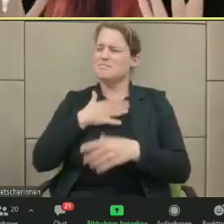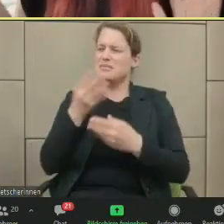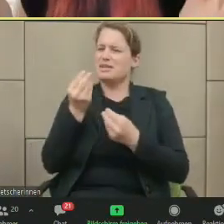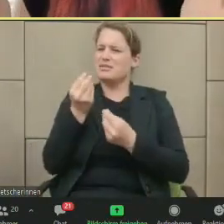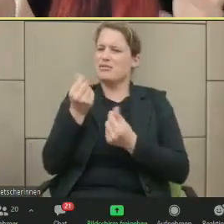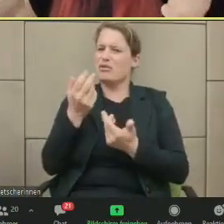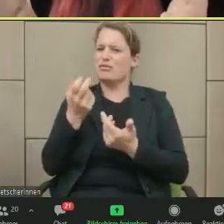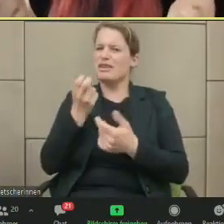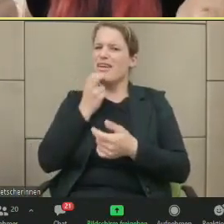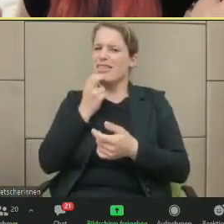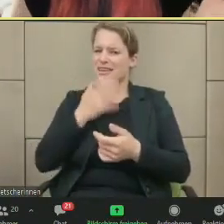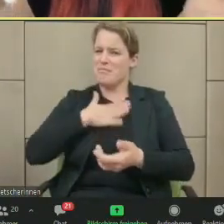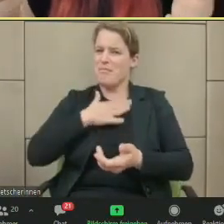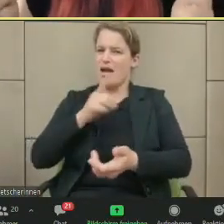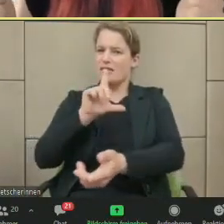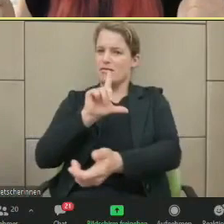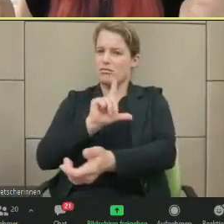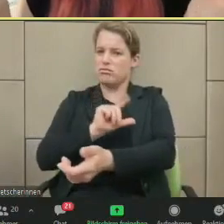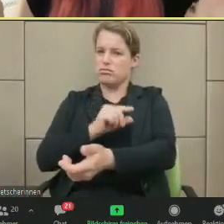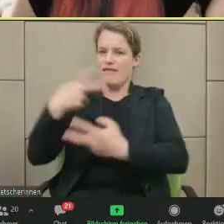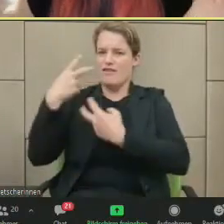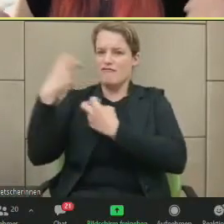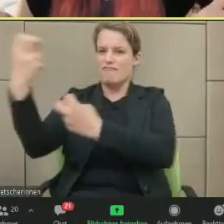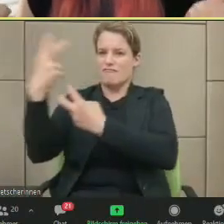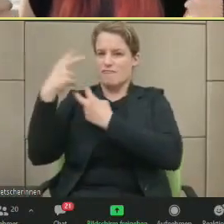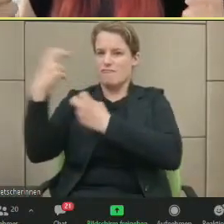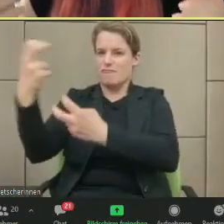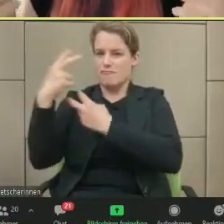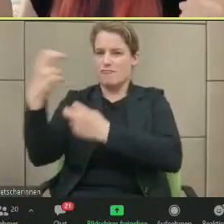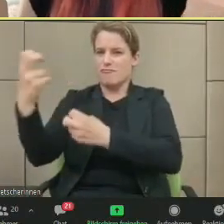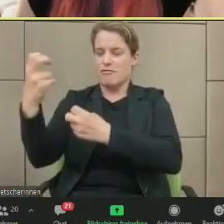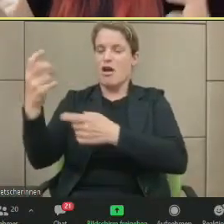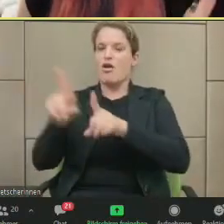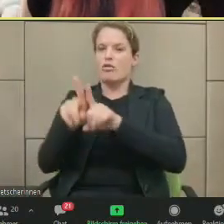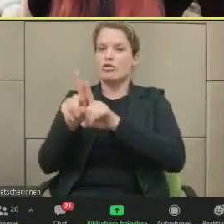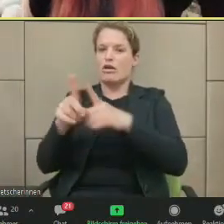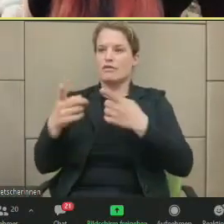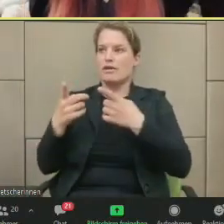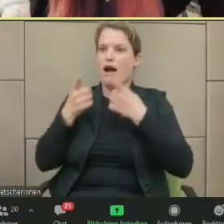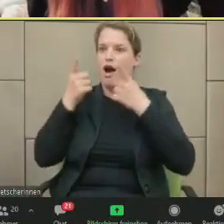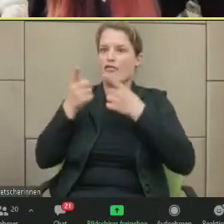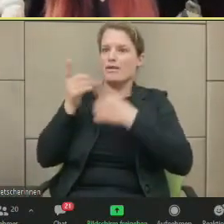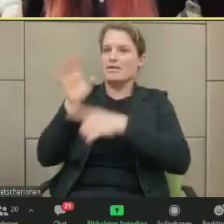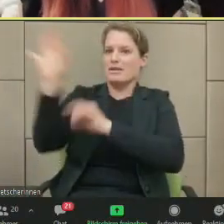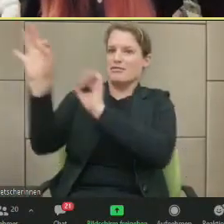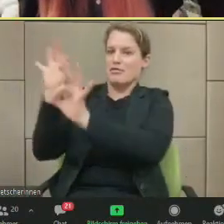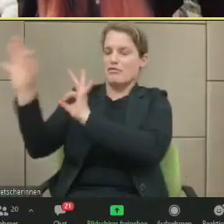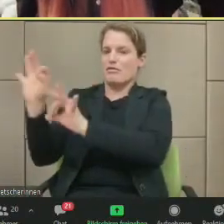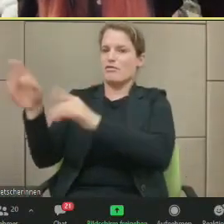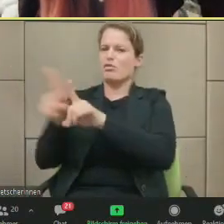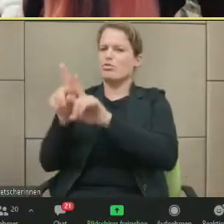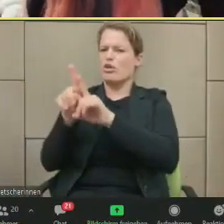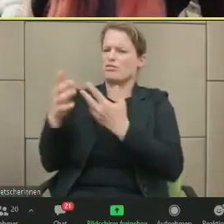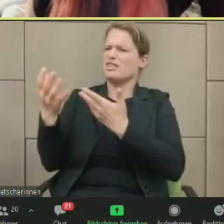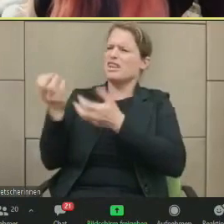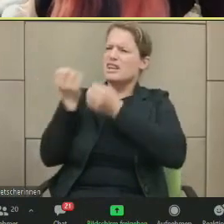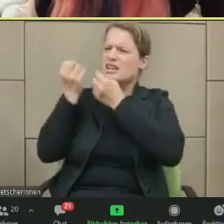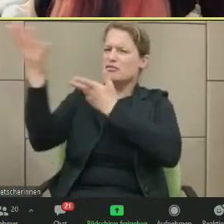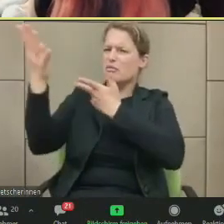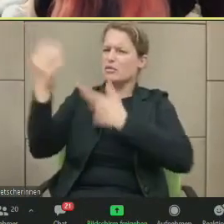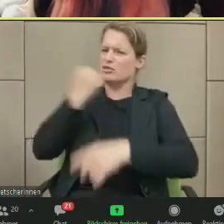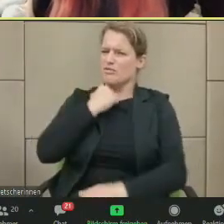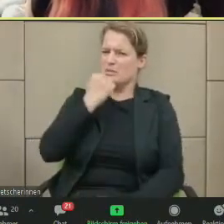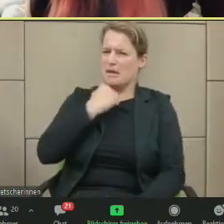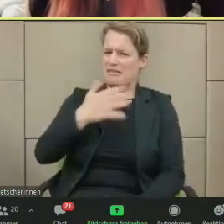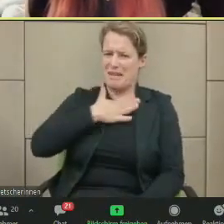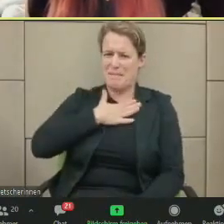und von dir Dinge verlangen und ständig deine Aufmerksamkeit wollen und ständig Informationen verlangen, die auch sehr privat sind, dann